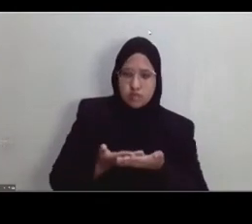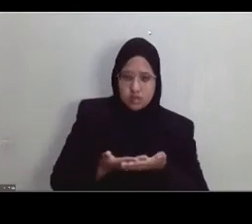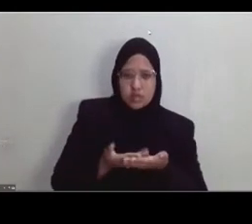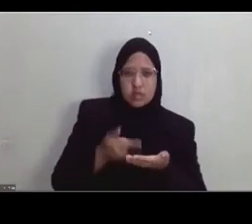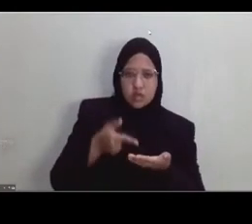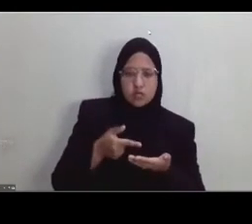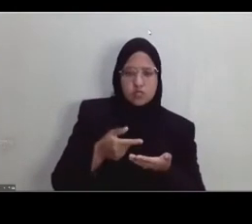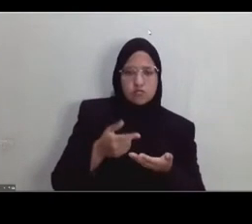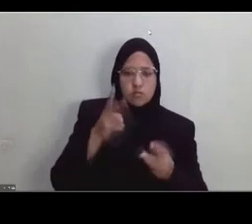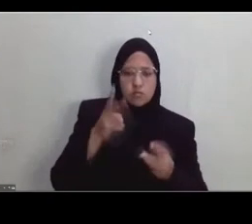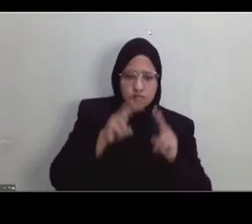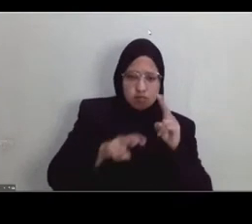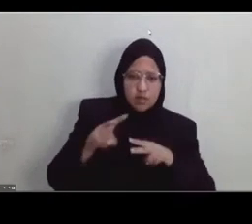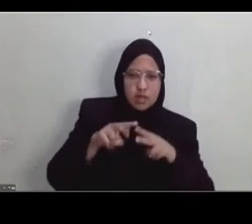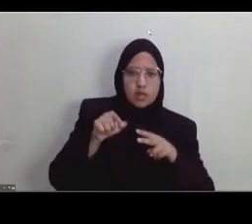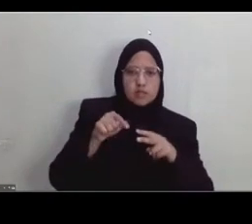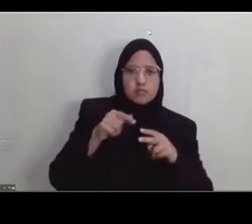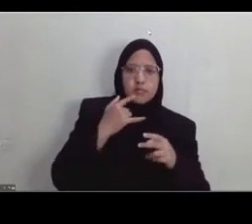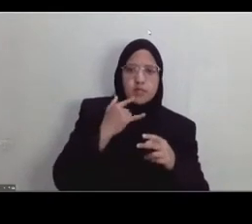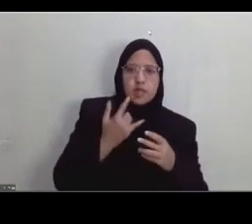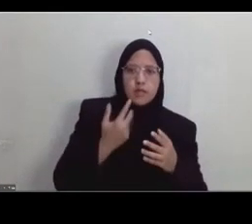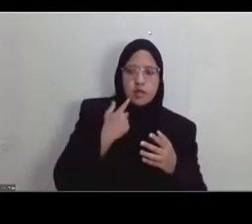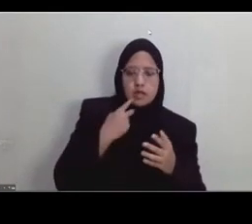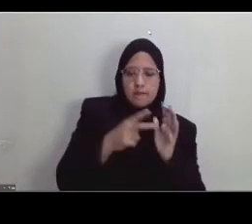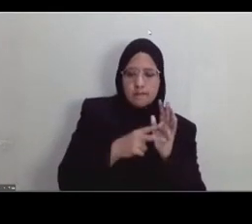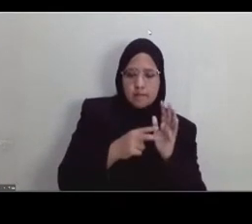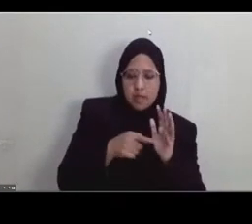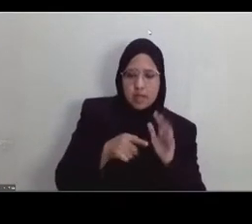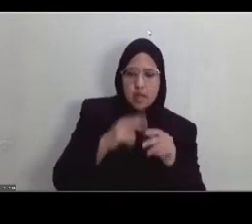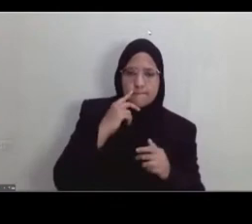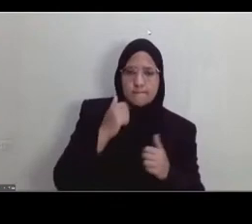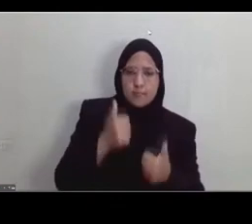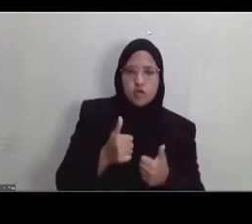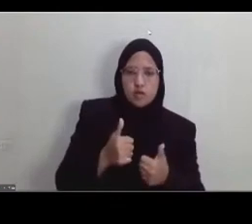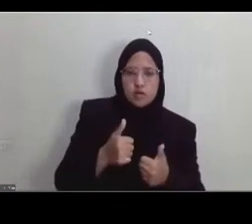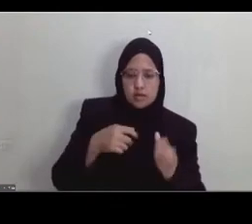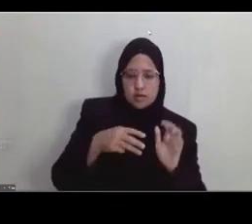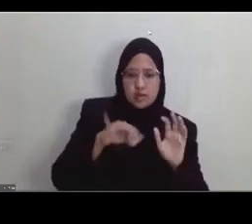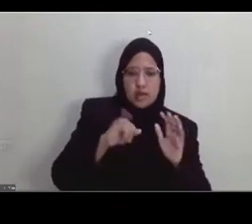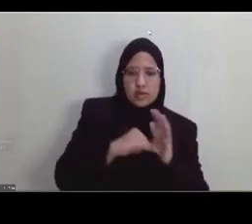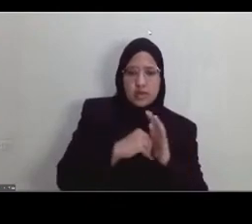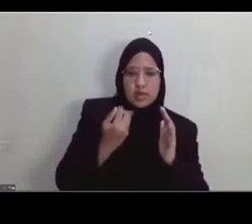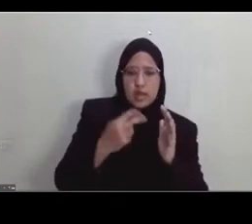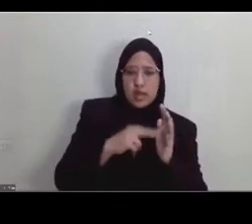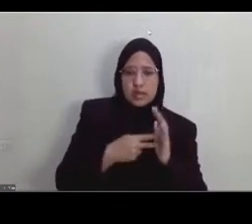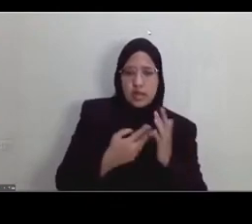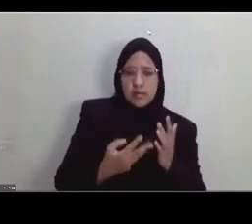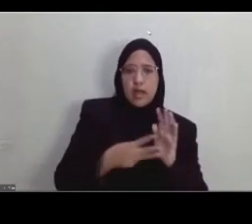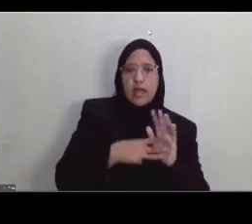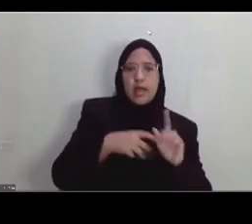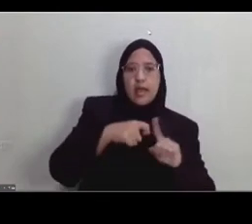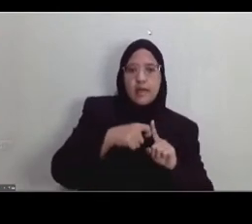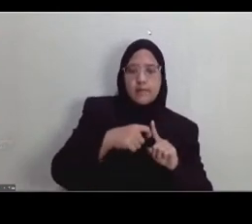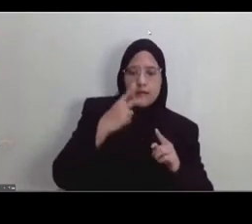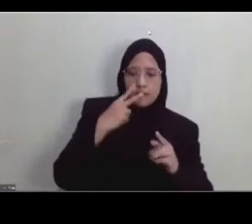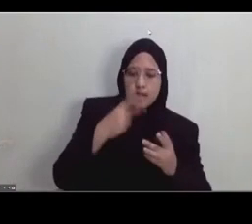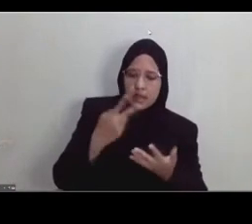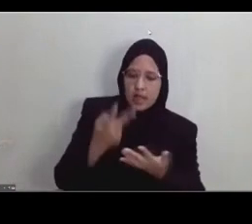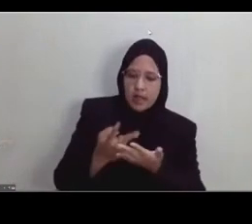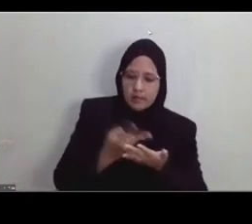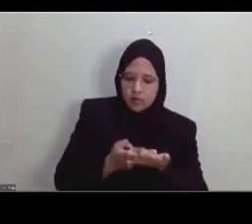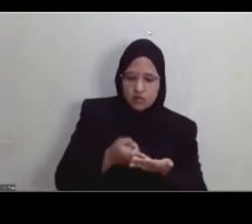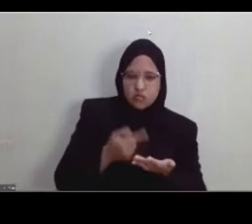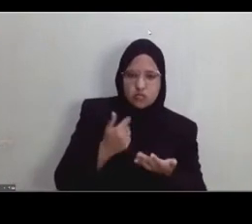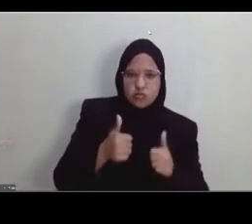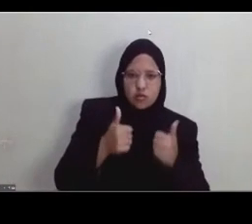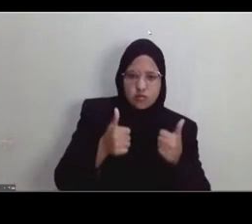dalil pelapor aquo sehingga majelis kehormatan tidak menemukan cukup bukti untuk menyatakan adanya pelanggaran kode etik dan perilaku